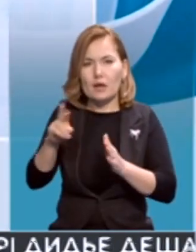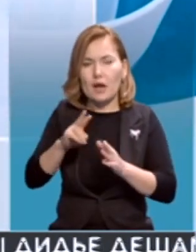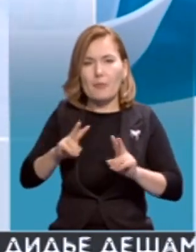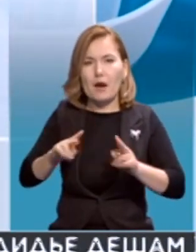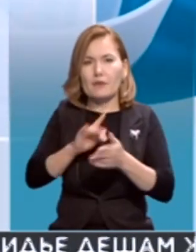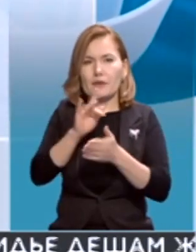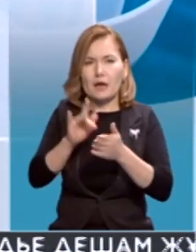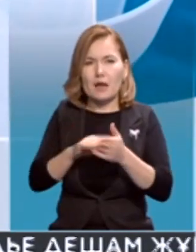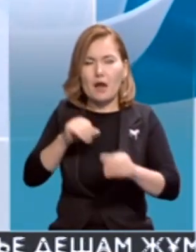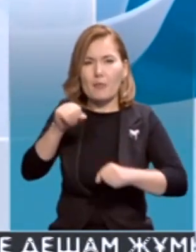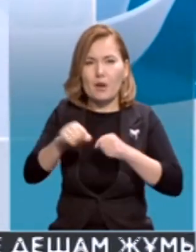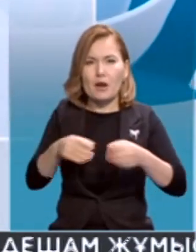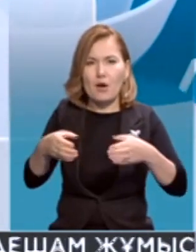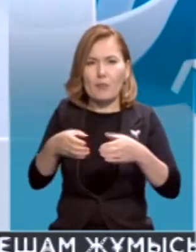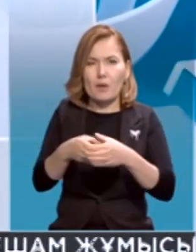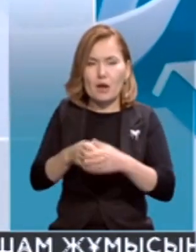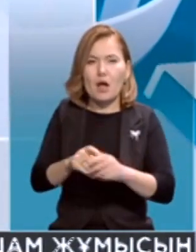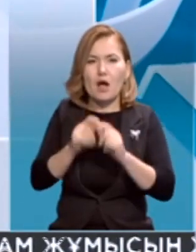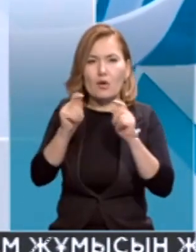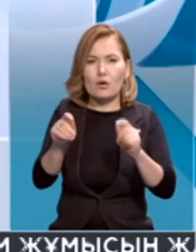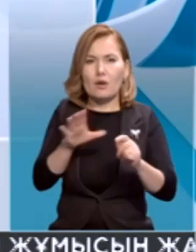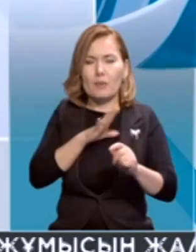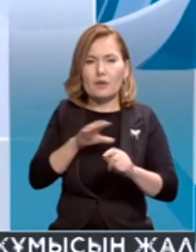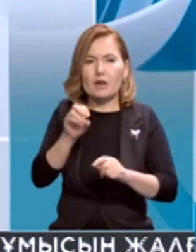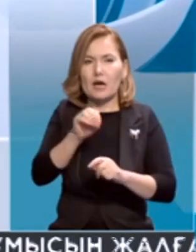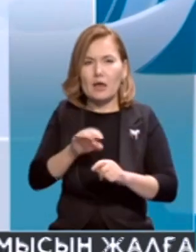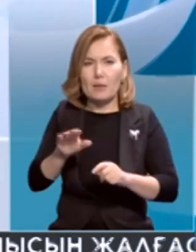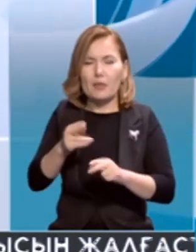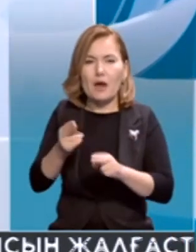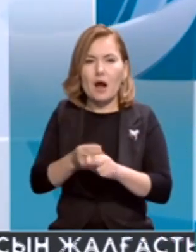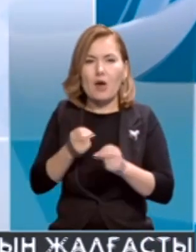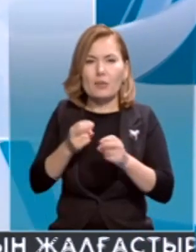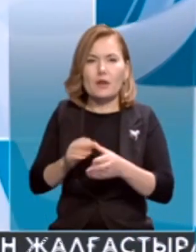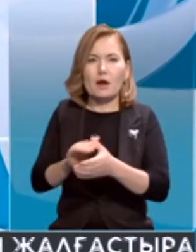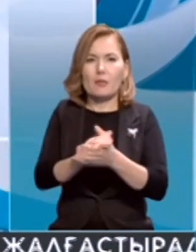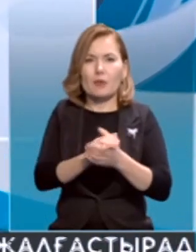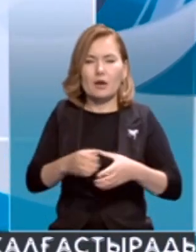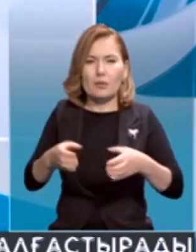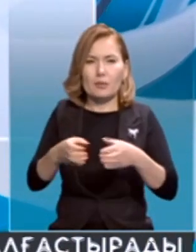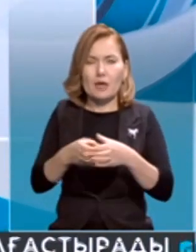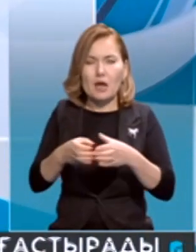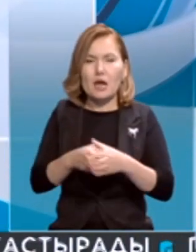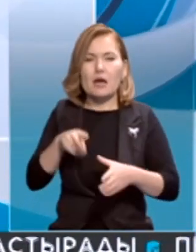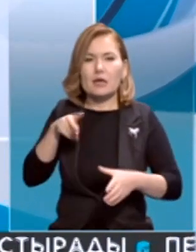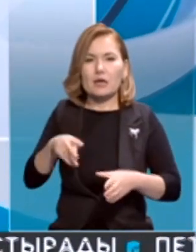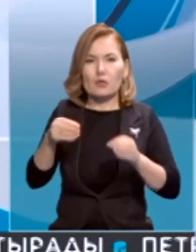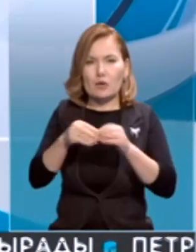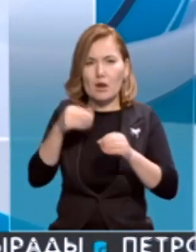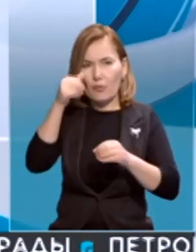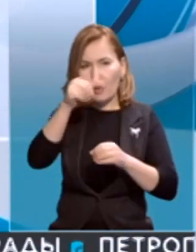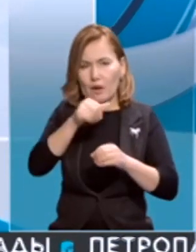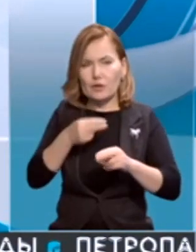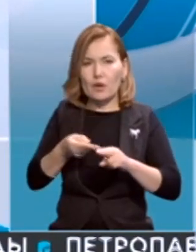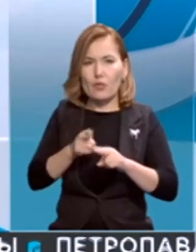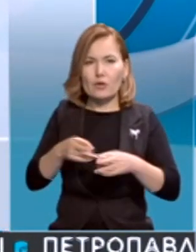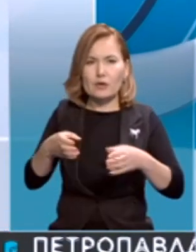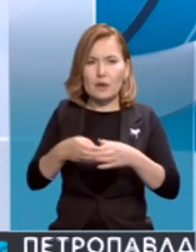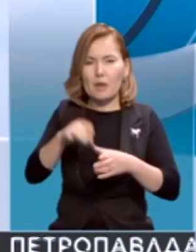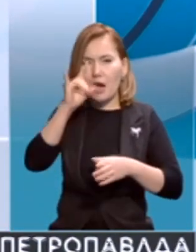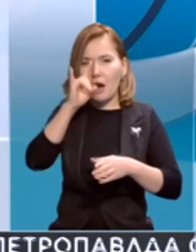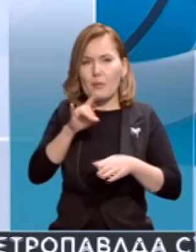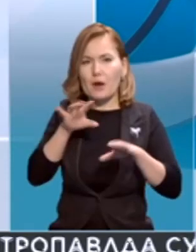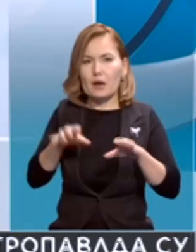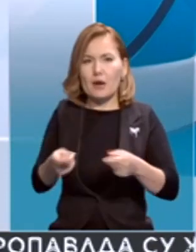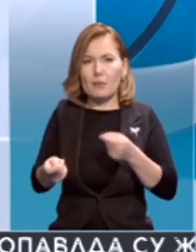кәсіби велошабандоздар үйірмесінің тұсауы кесілді. Еуропадағы қауіпсіздік және ынтымақтастық жөніндегі ұйым 2010 жылы осы ұйымға Қазақстанның